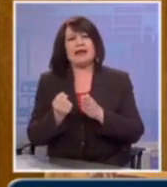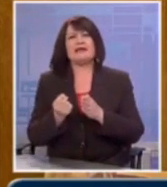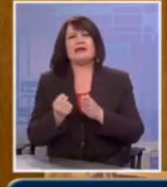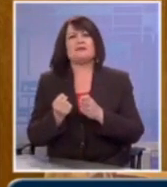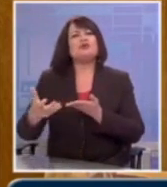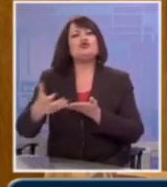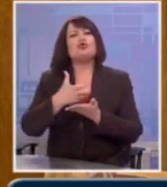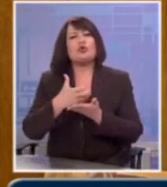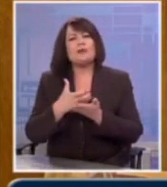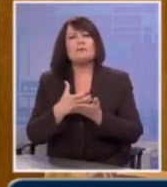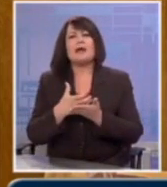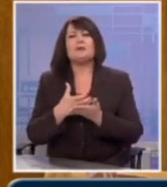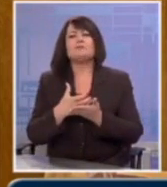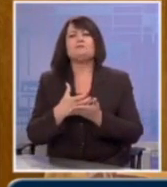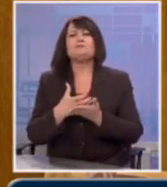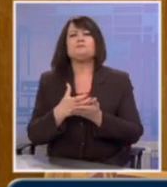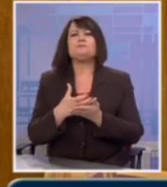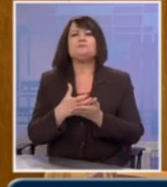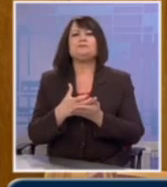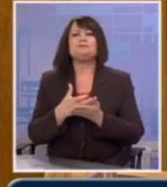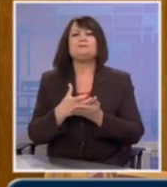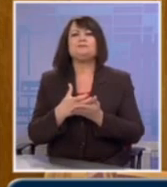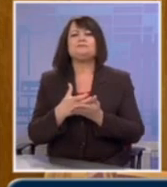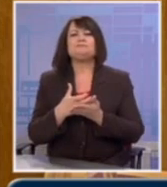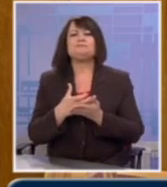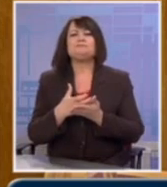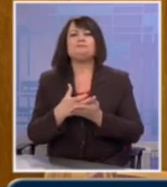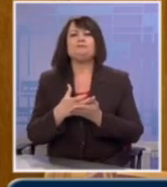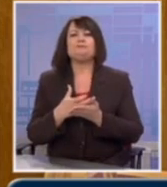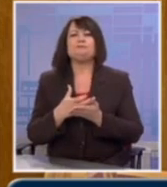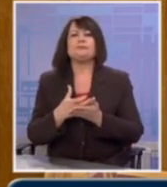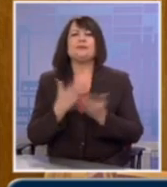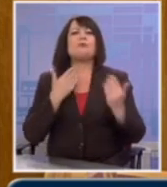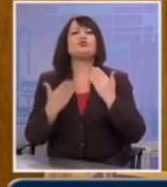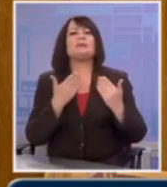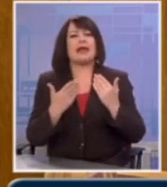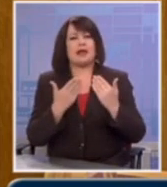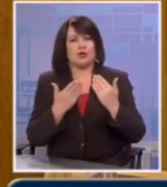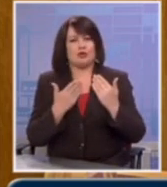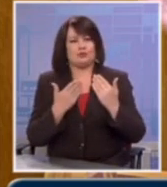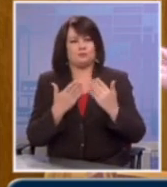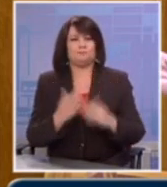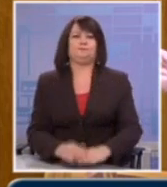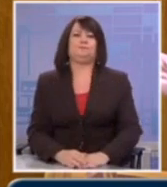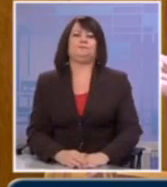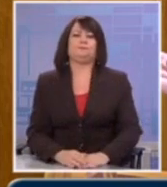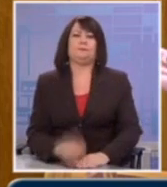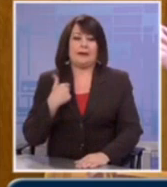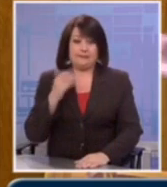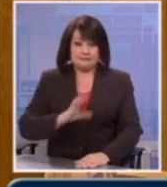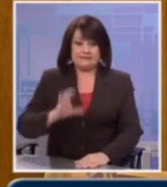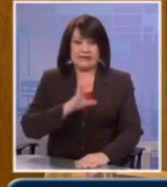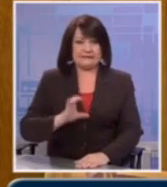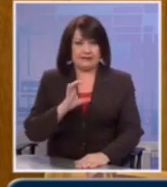εισόδημα ε από από ένα σεμινάριο ε από όσο το ψάξαμε